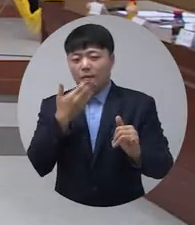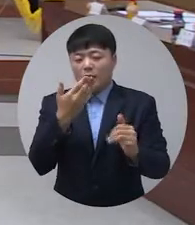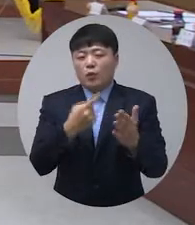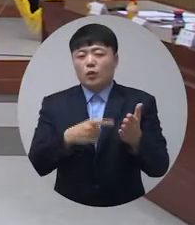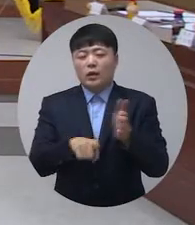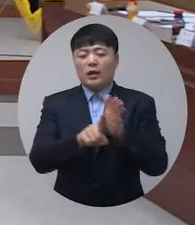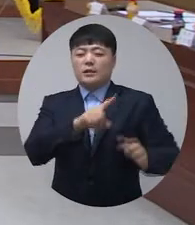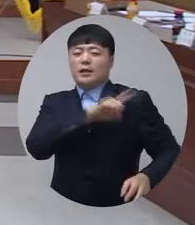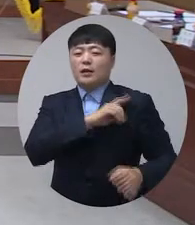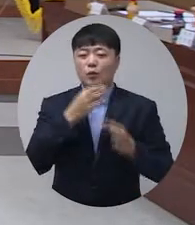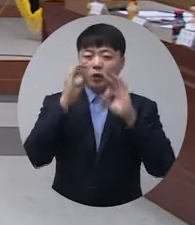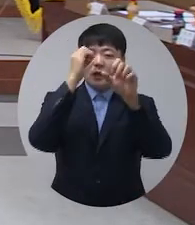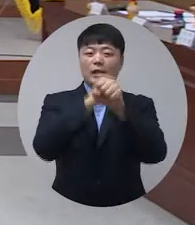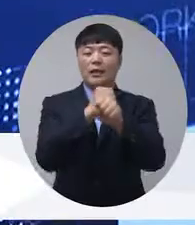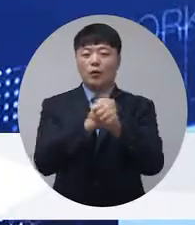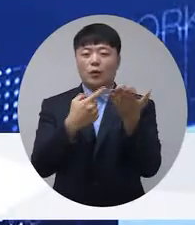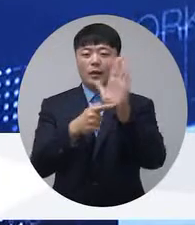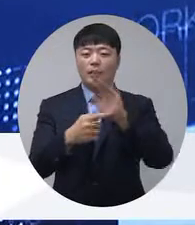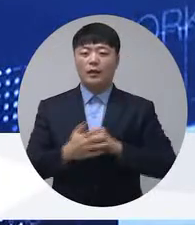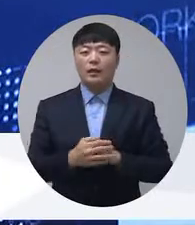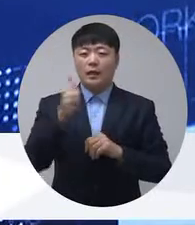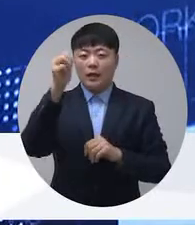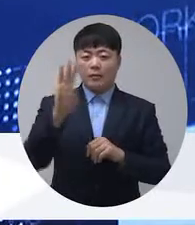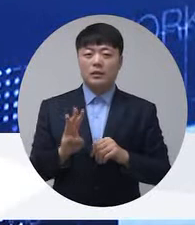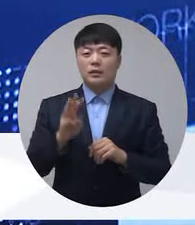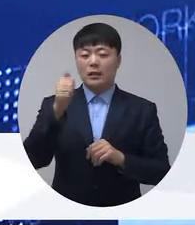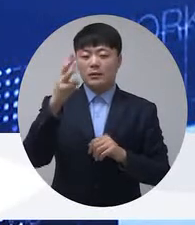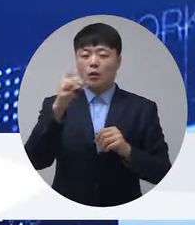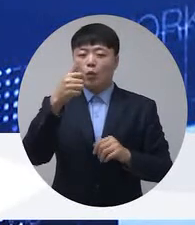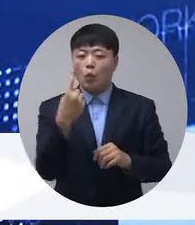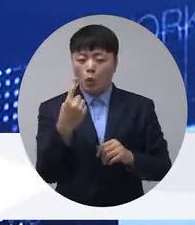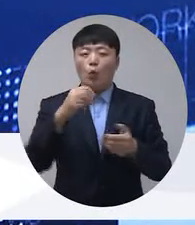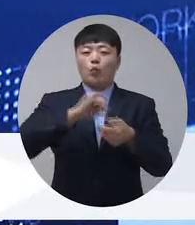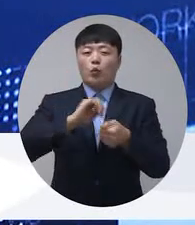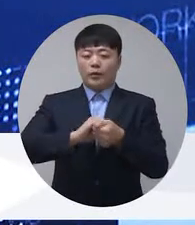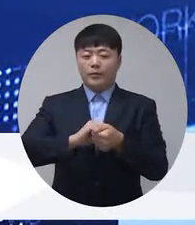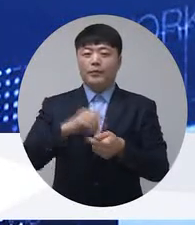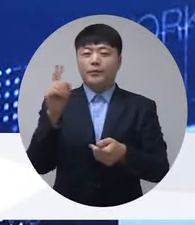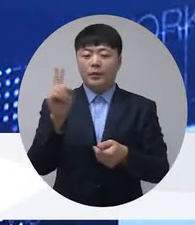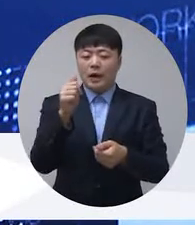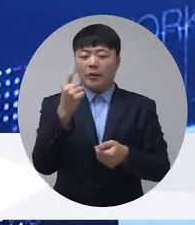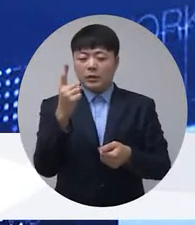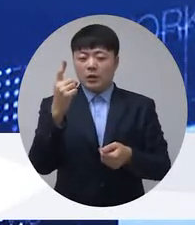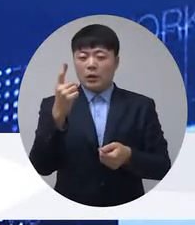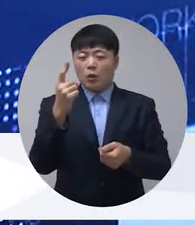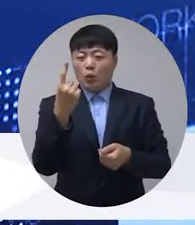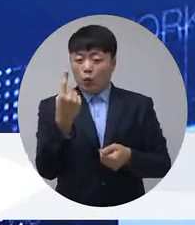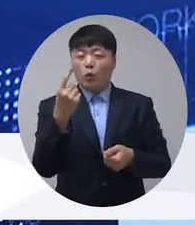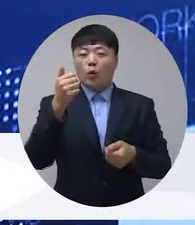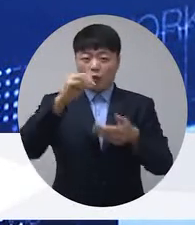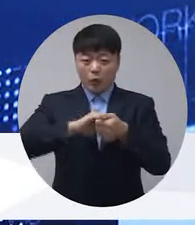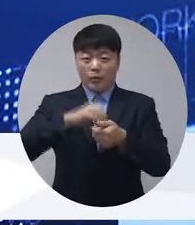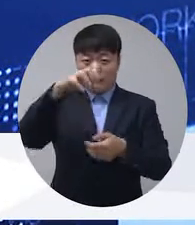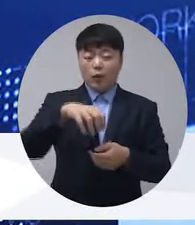최선을 다하겠다 고 밝혔습니다 합 천궁 과 합천호 농협은 지난 17 n 합천호 농협 유통센터 에서